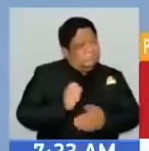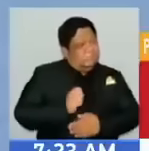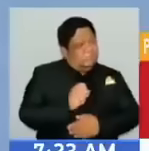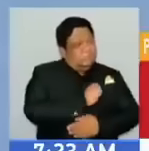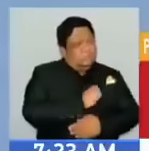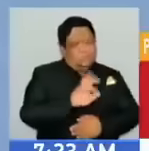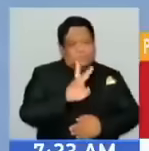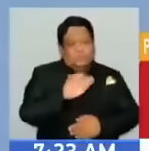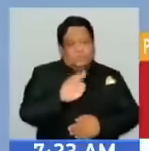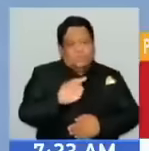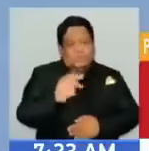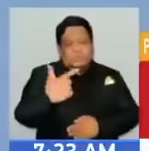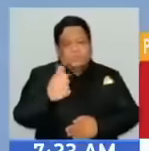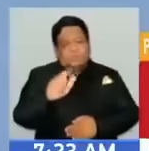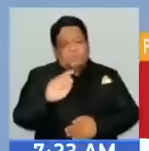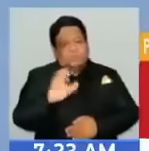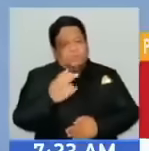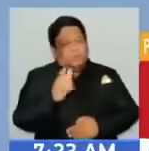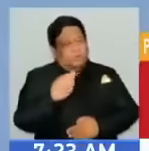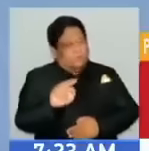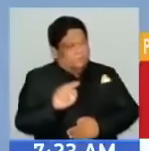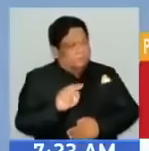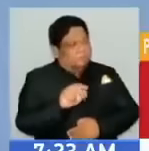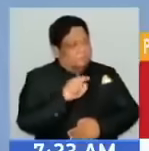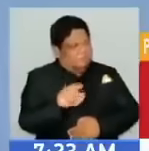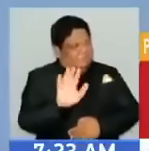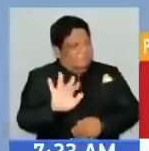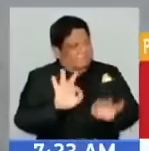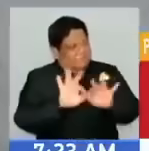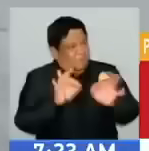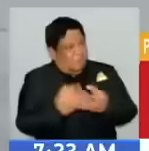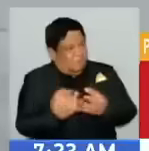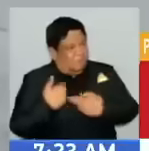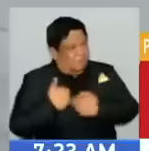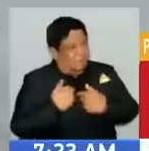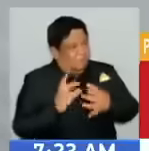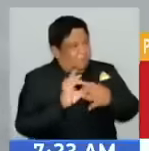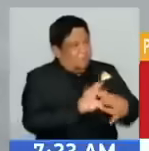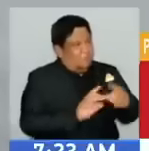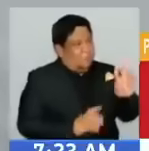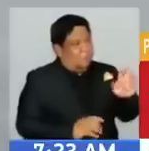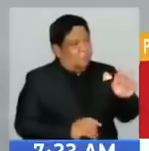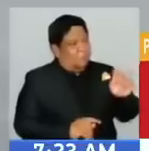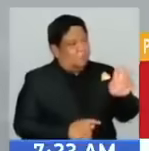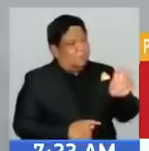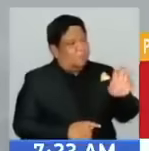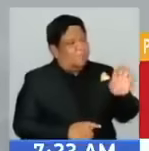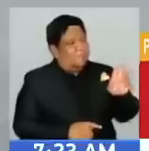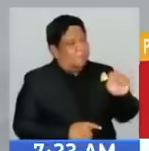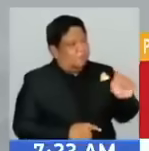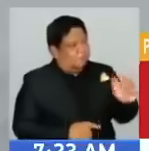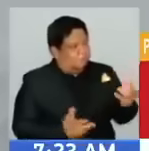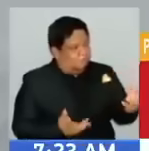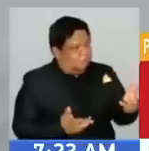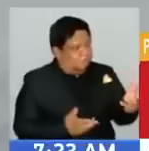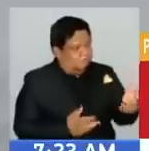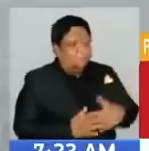ng waterfront na nasa proyektong yan. Hindi ko naman siya kinakausap kasi personal niya yan. Ako